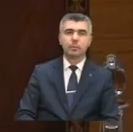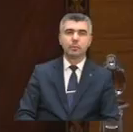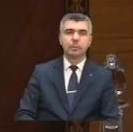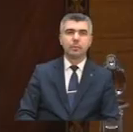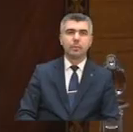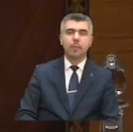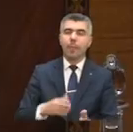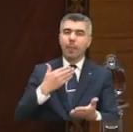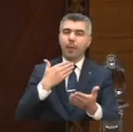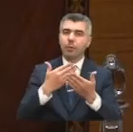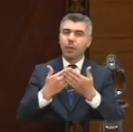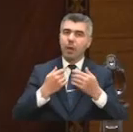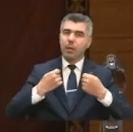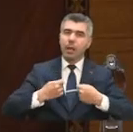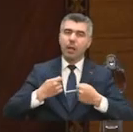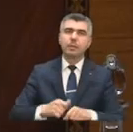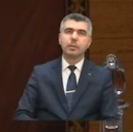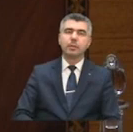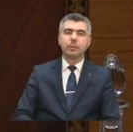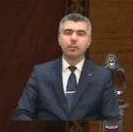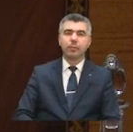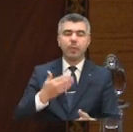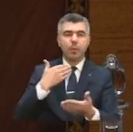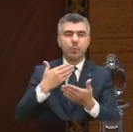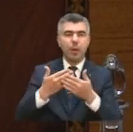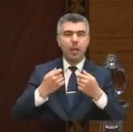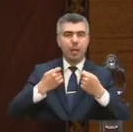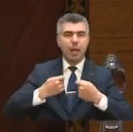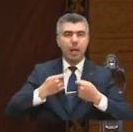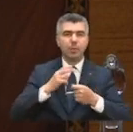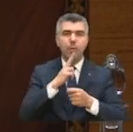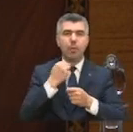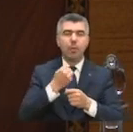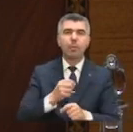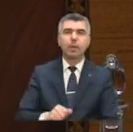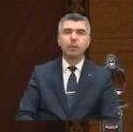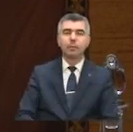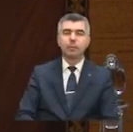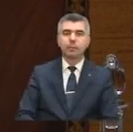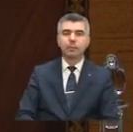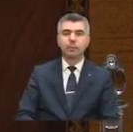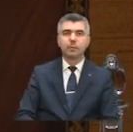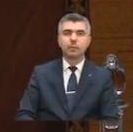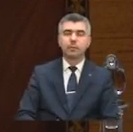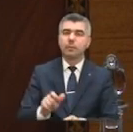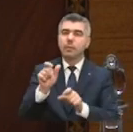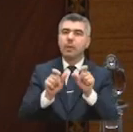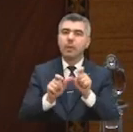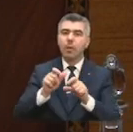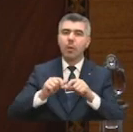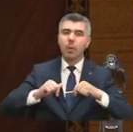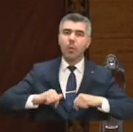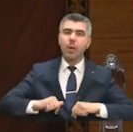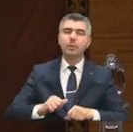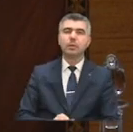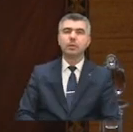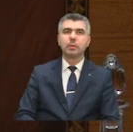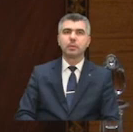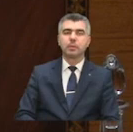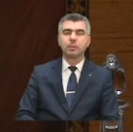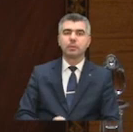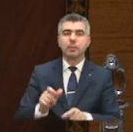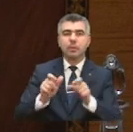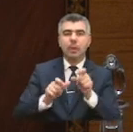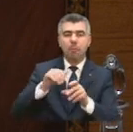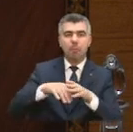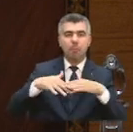شكرا السيد الرئيس السيد رئيس الحكومه المحترم الساده الوزراء المحترمون السيدات والساده